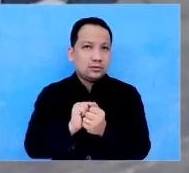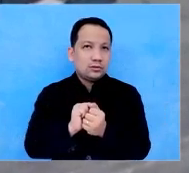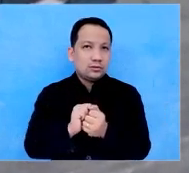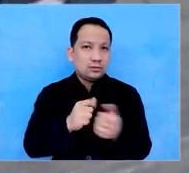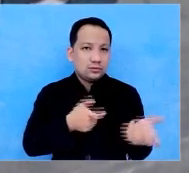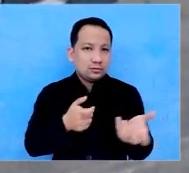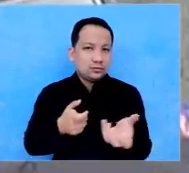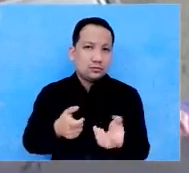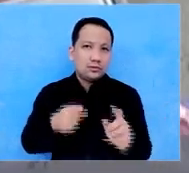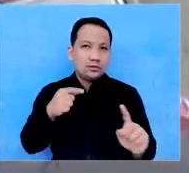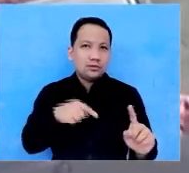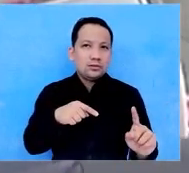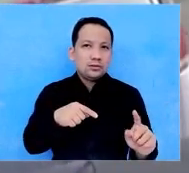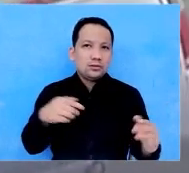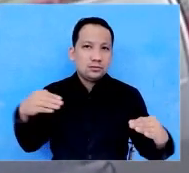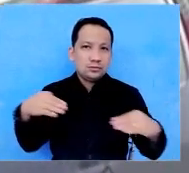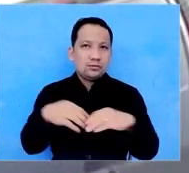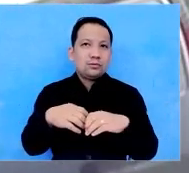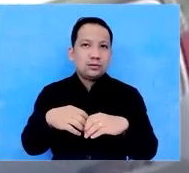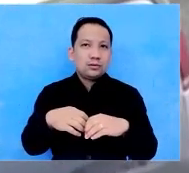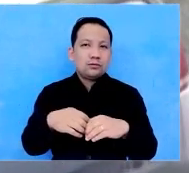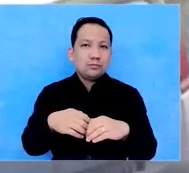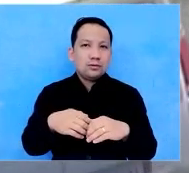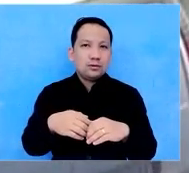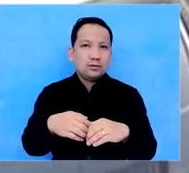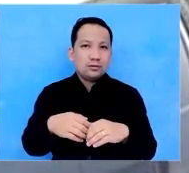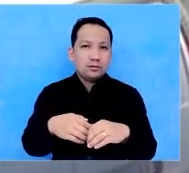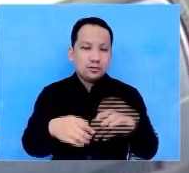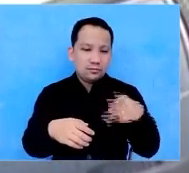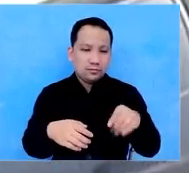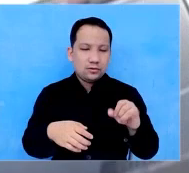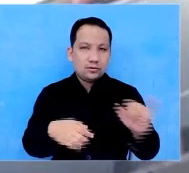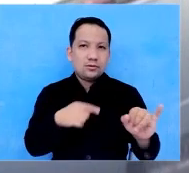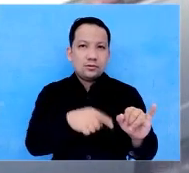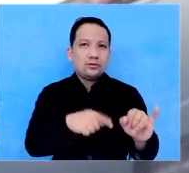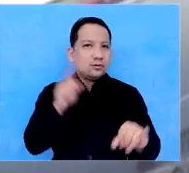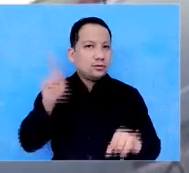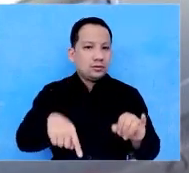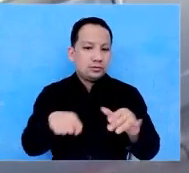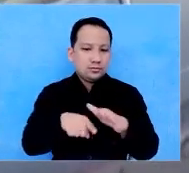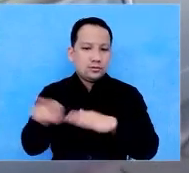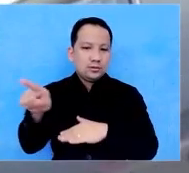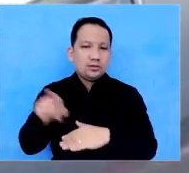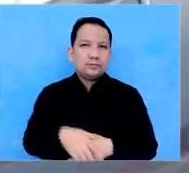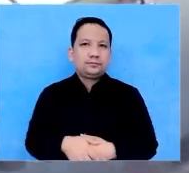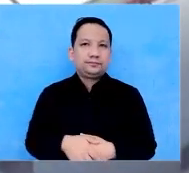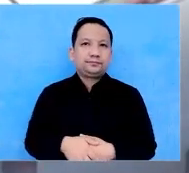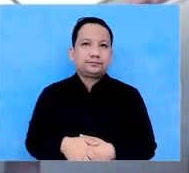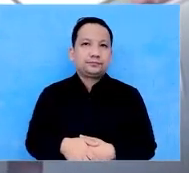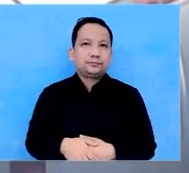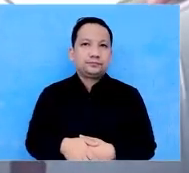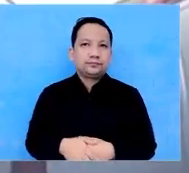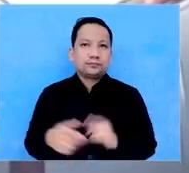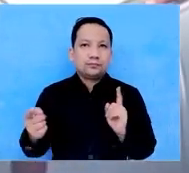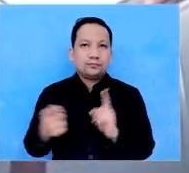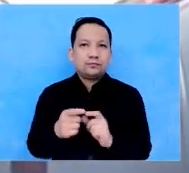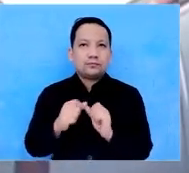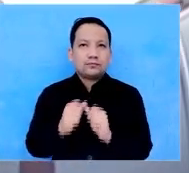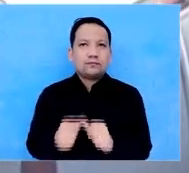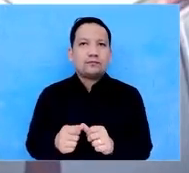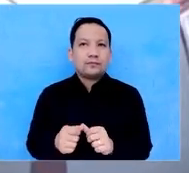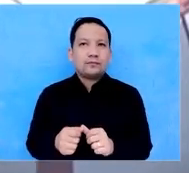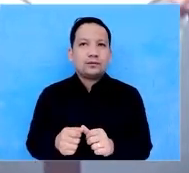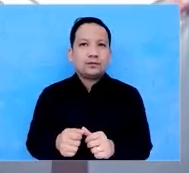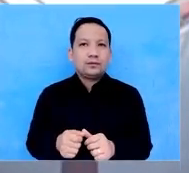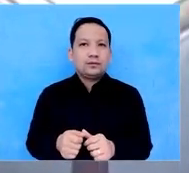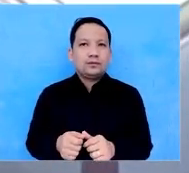shooting. Binanggapan ng mga pulis ang van ng person of interest para hindi ito makatakas. Pero nang lumapit na mga pulis ay nagbaril sa